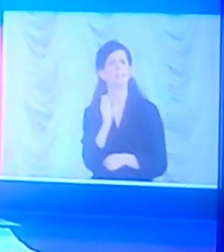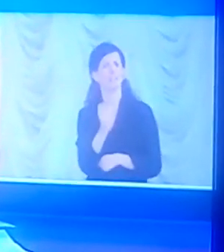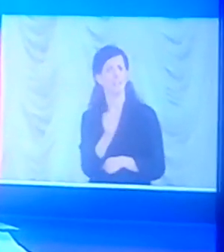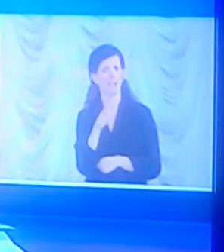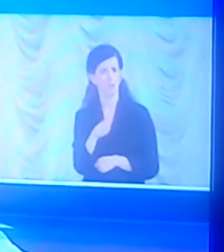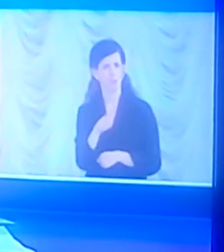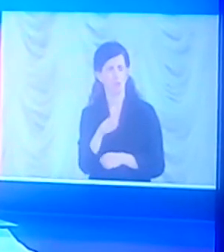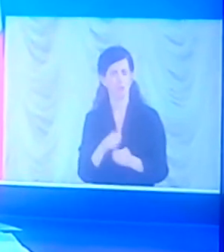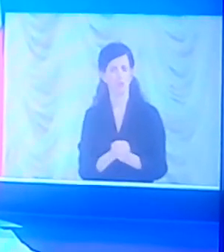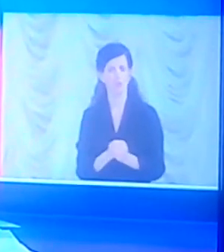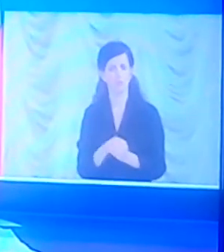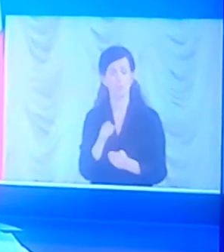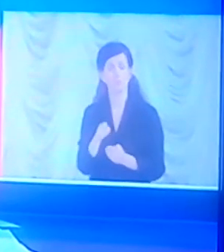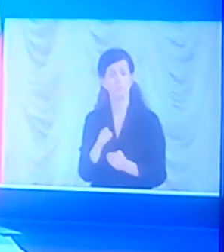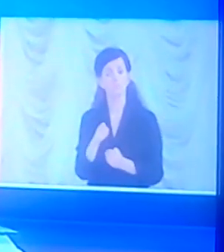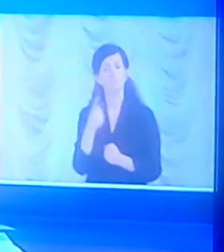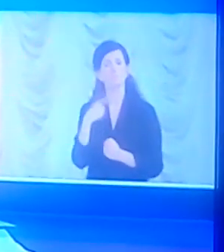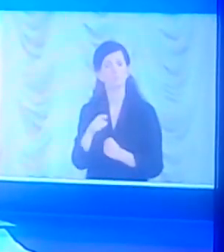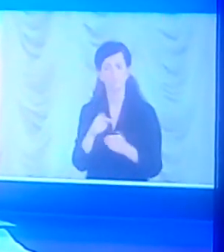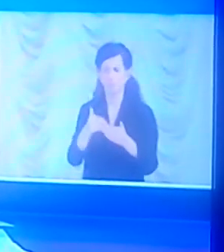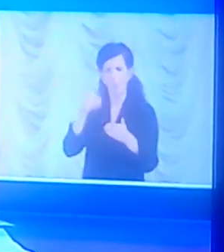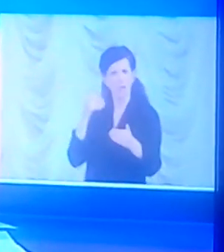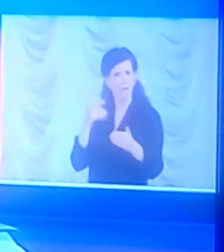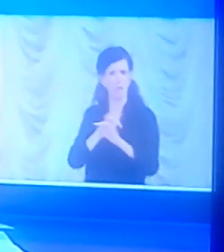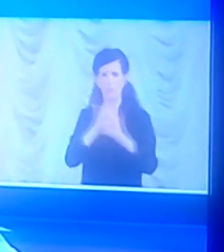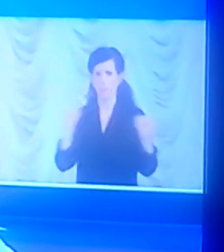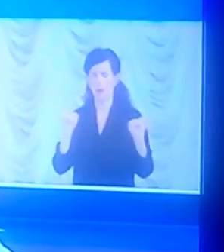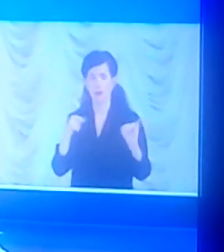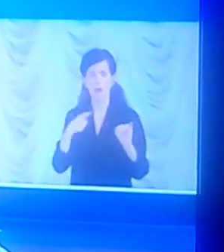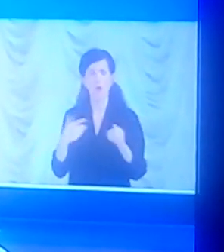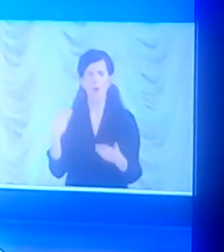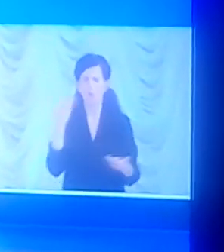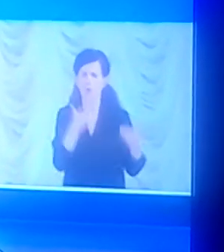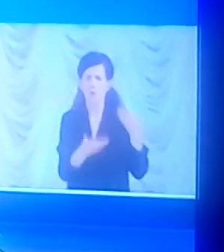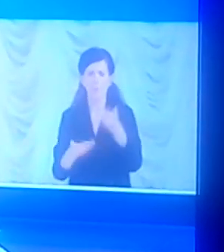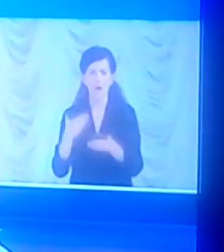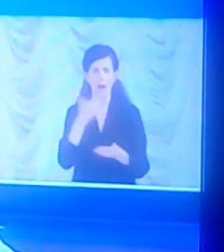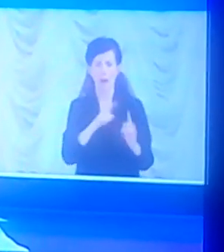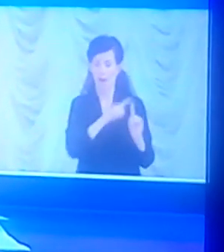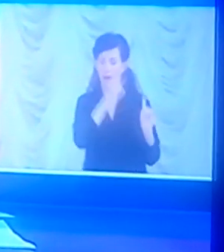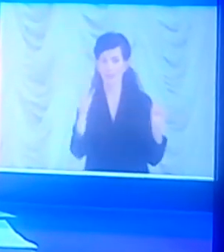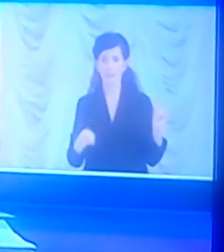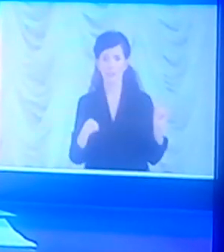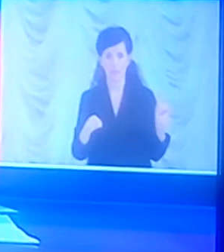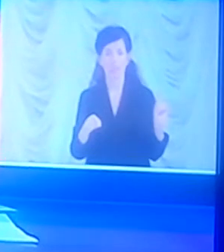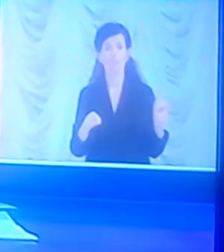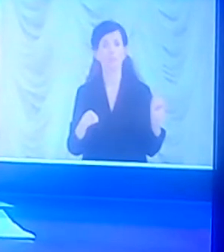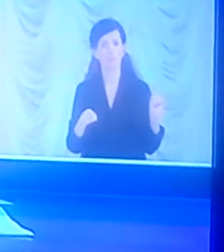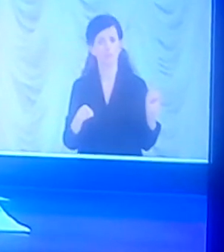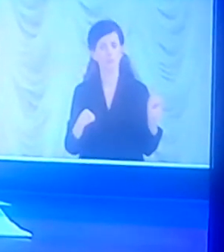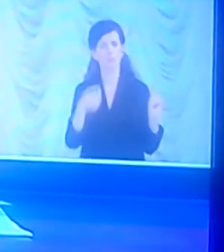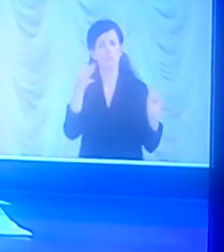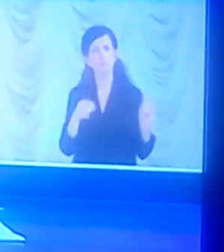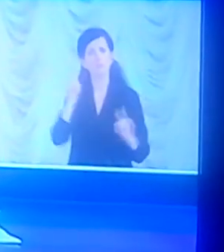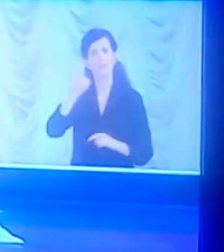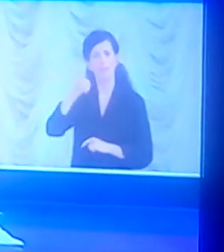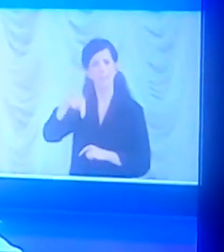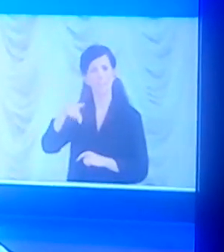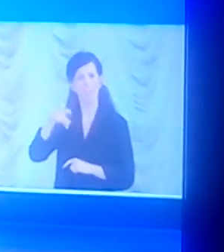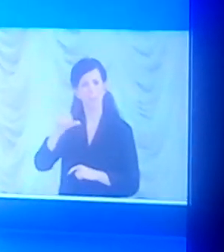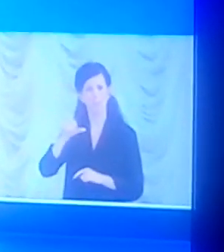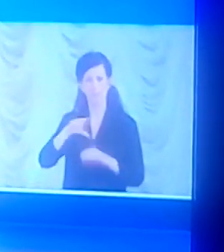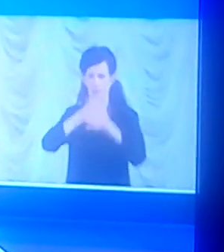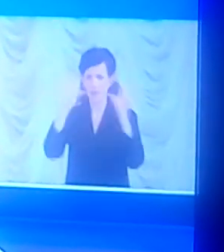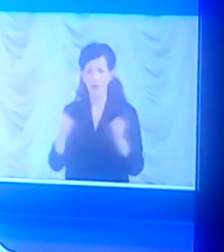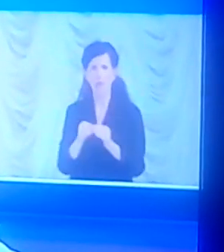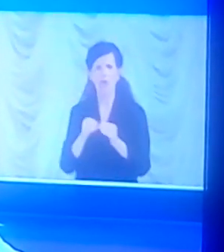è una situazione senza precedenti, pensate che questa mole di domande veniva trattata mediamente dall'INPS in